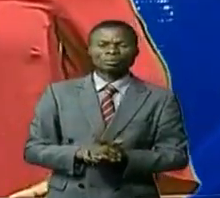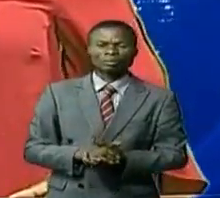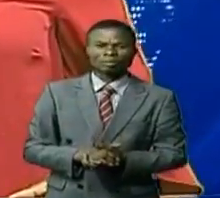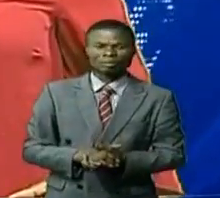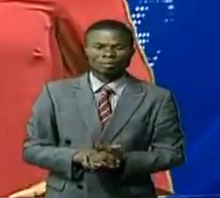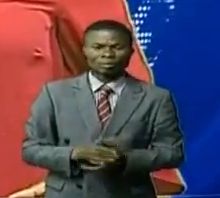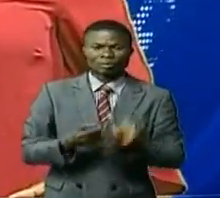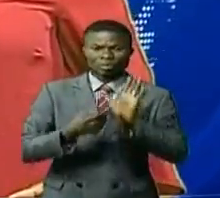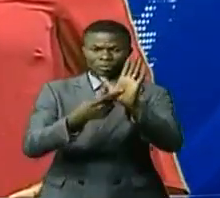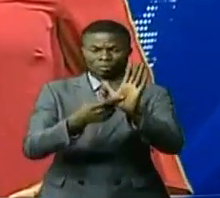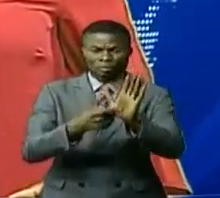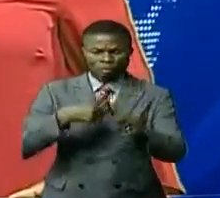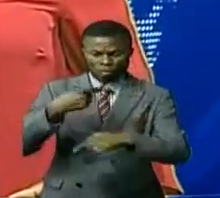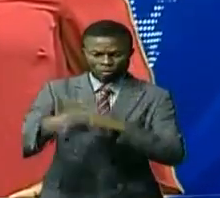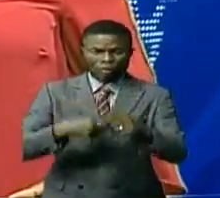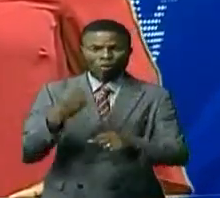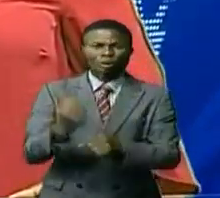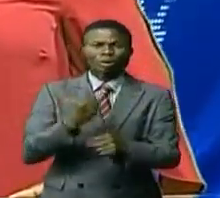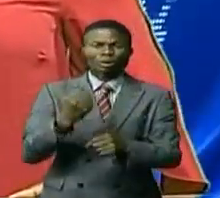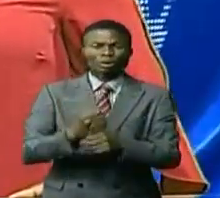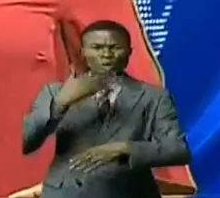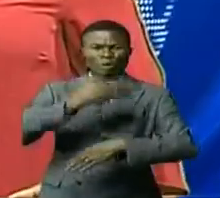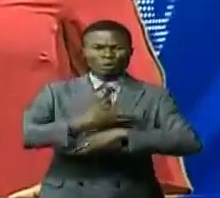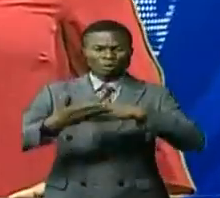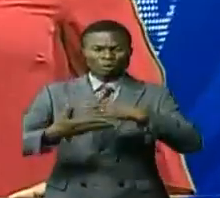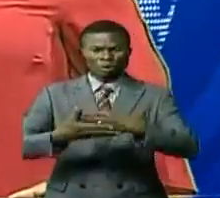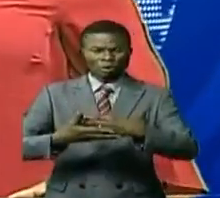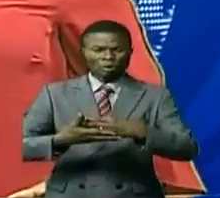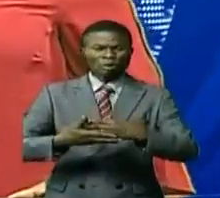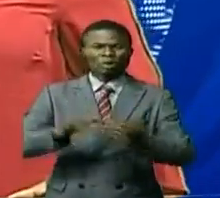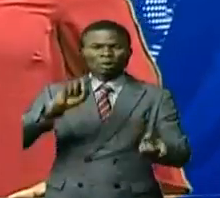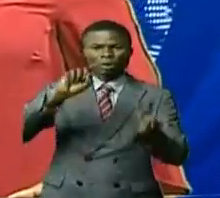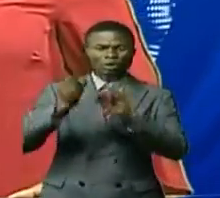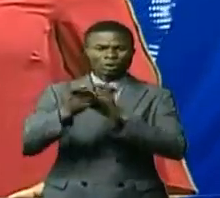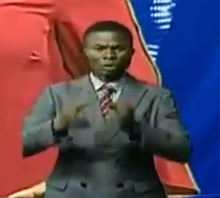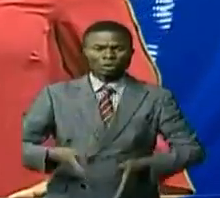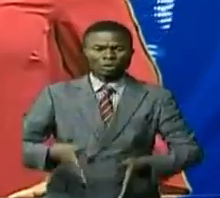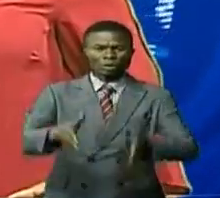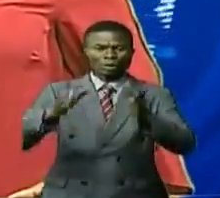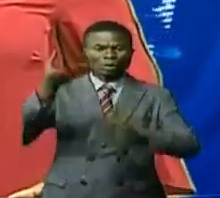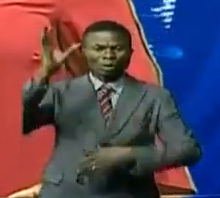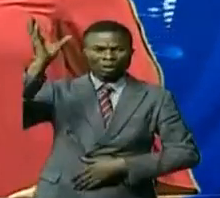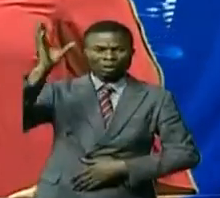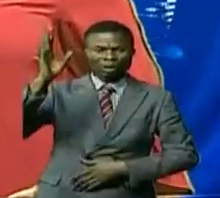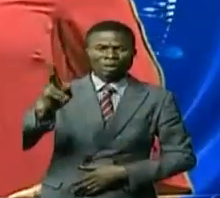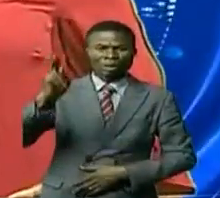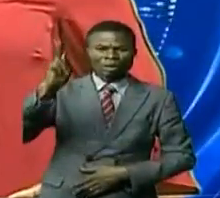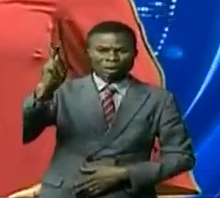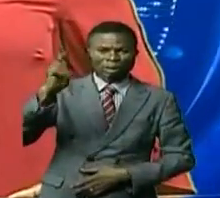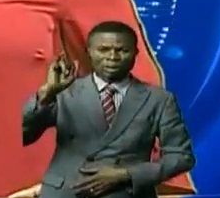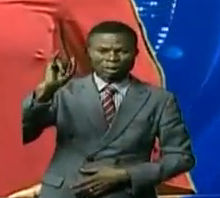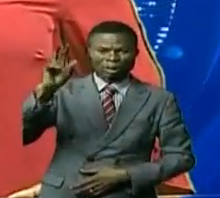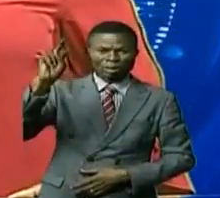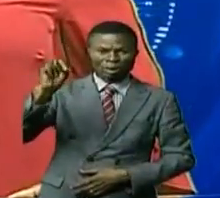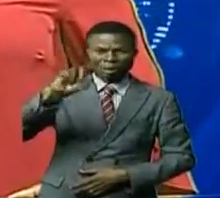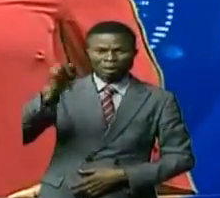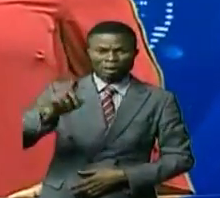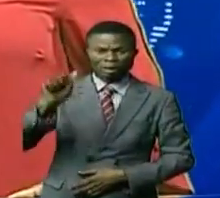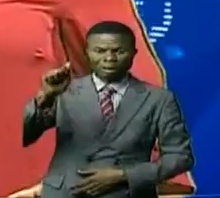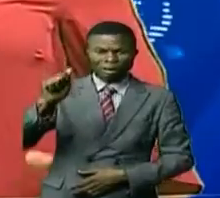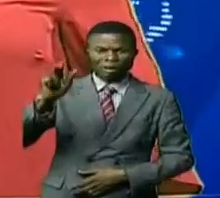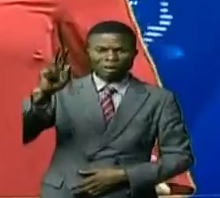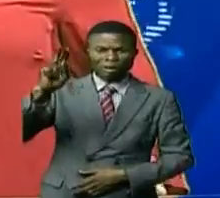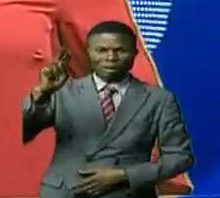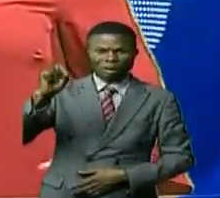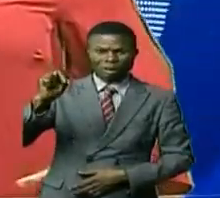Suivez à présent le lancement des travaux de réhabilitation et modernisation de la voirie du village Kinzaï dans la ville de Matadi, l'une